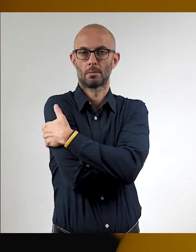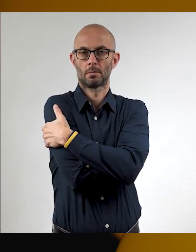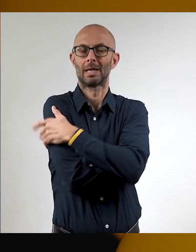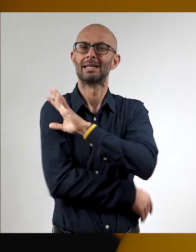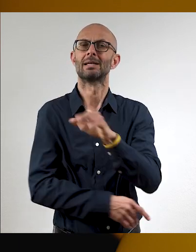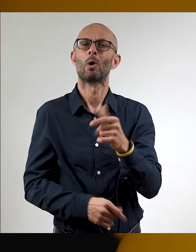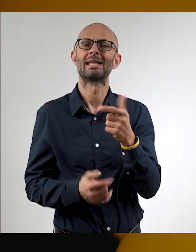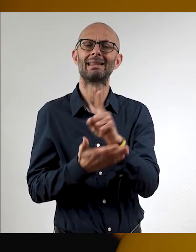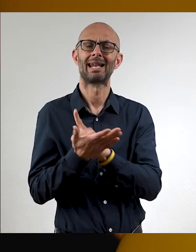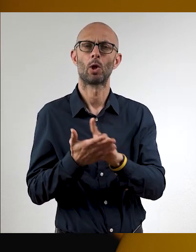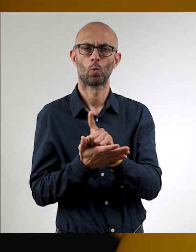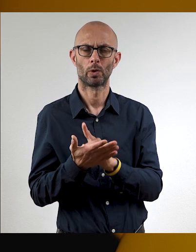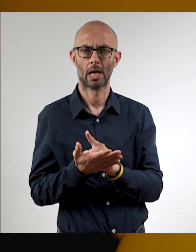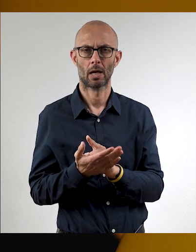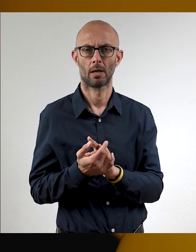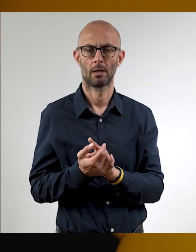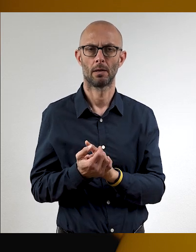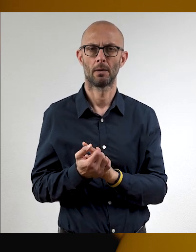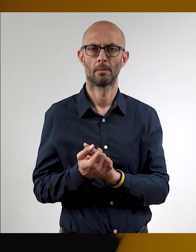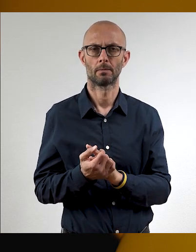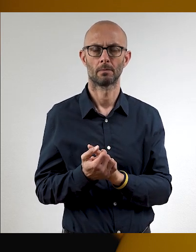In samo za hip